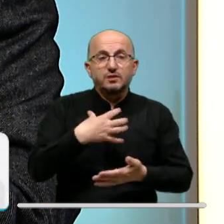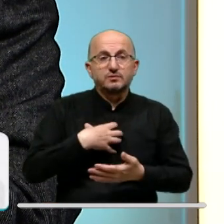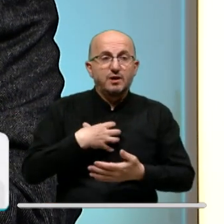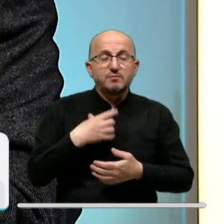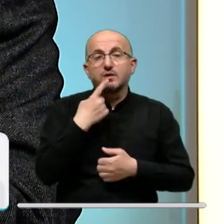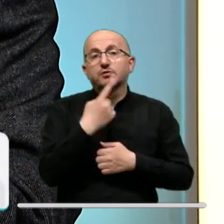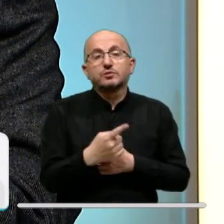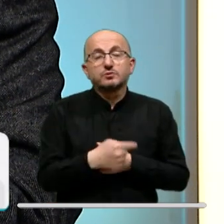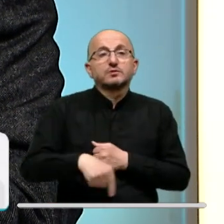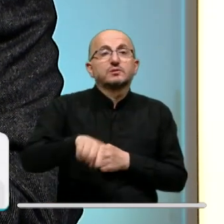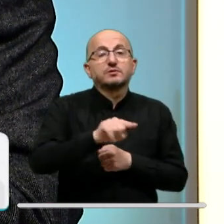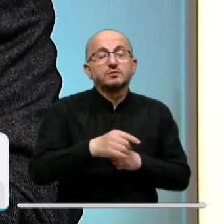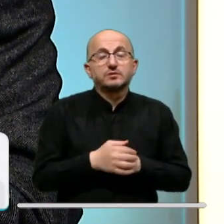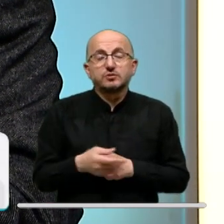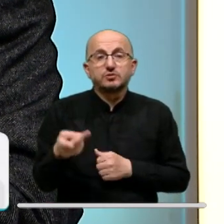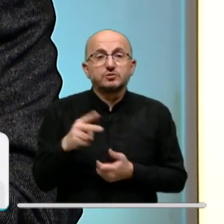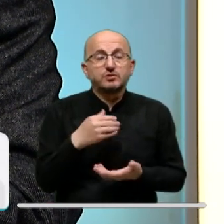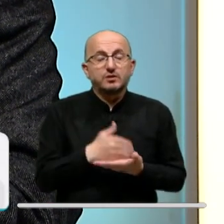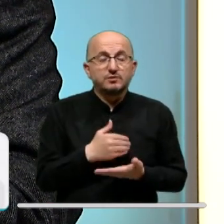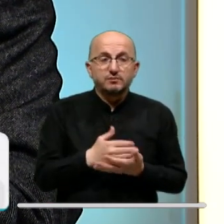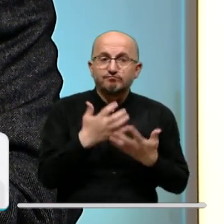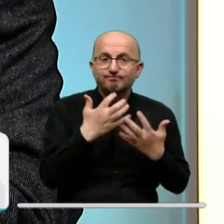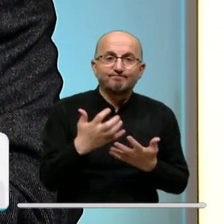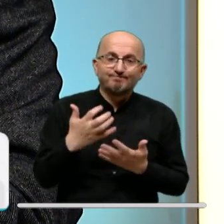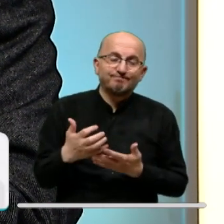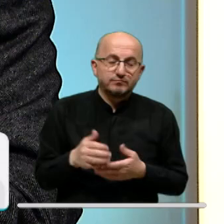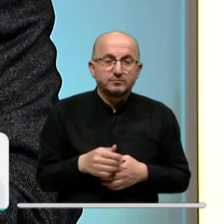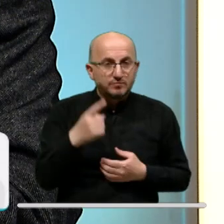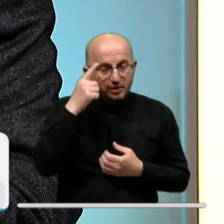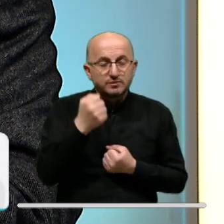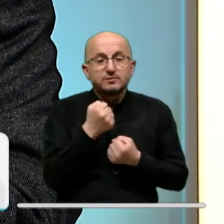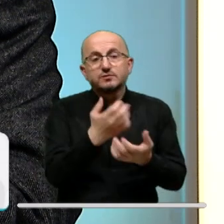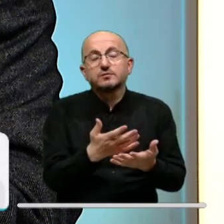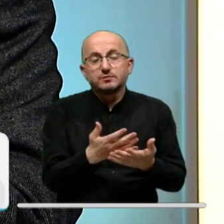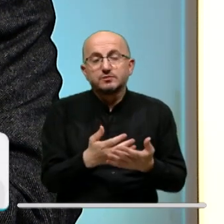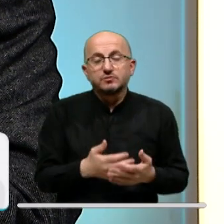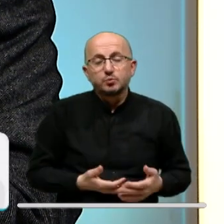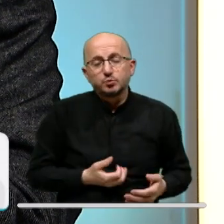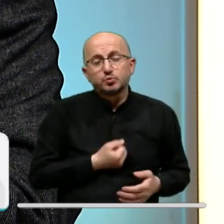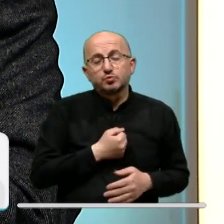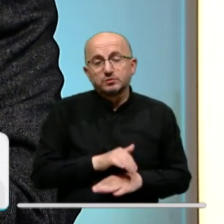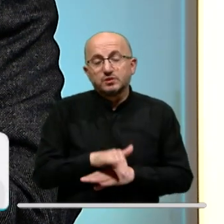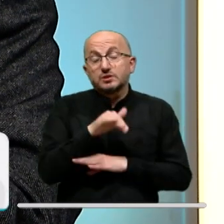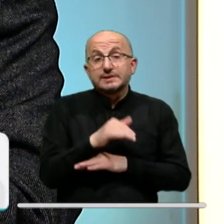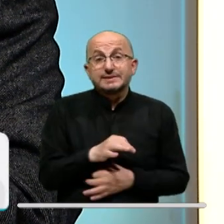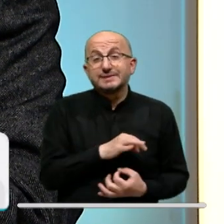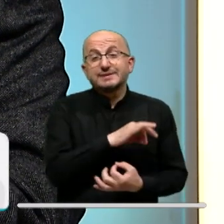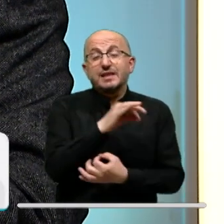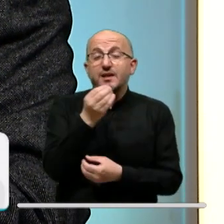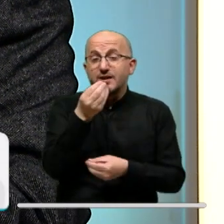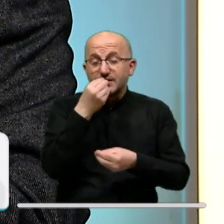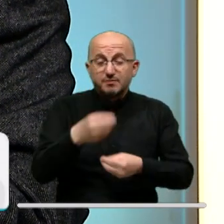ki Siz e cenazeniz le ilgilenin taziyeye gelenlerle ilgilenin acınızı yaşayın insanlara